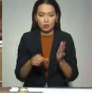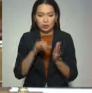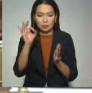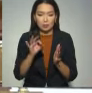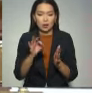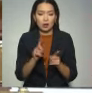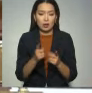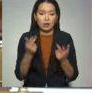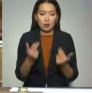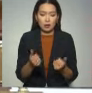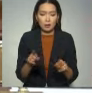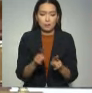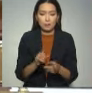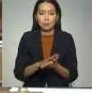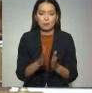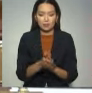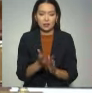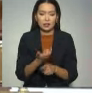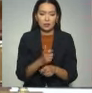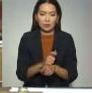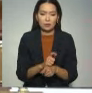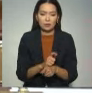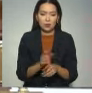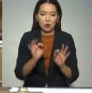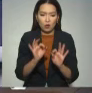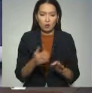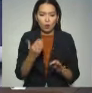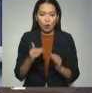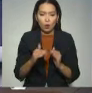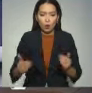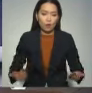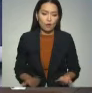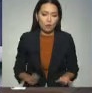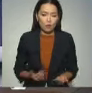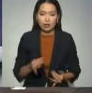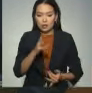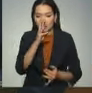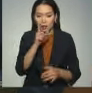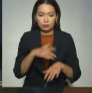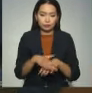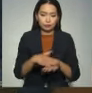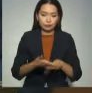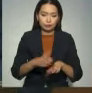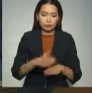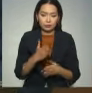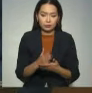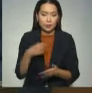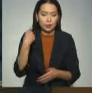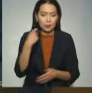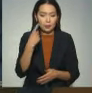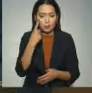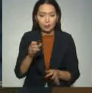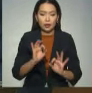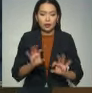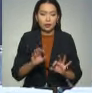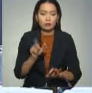19,6%. Конечно, подобная ситуация самым негативным образом влияет на уровень жизни и доходы населения. После президент заслушал доклады